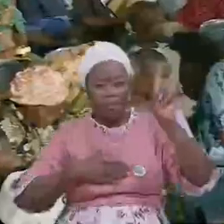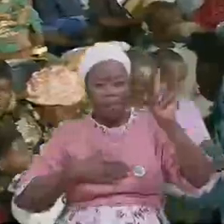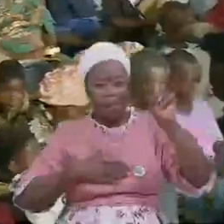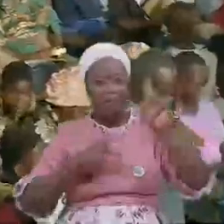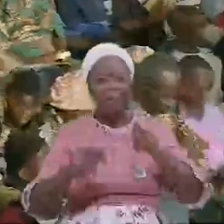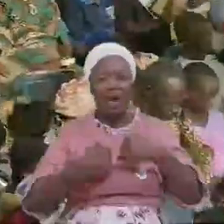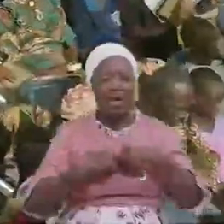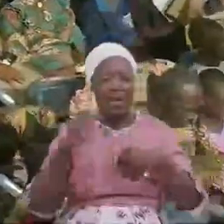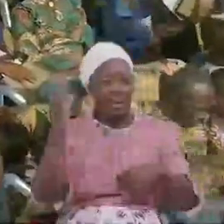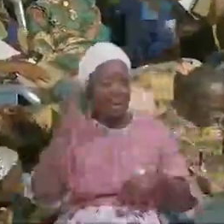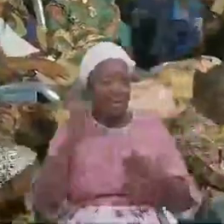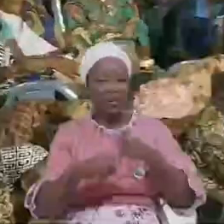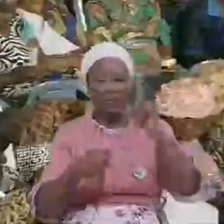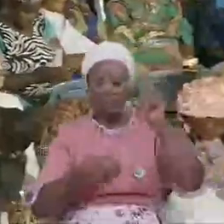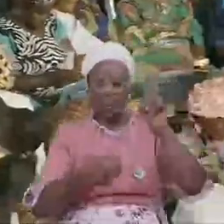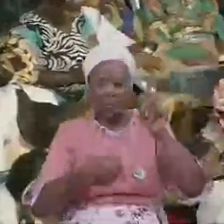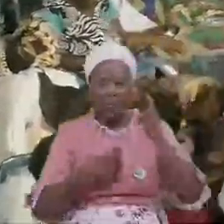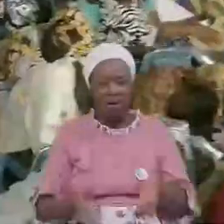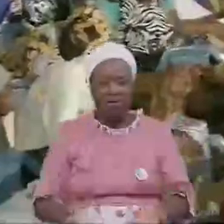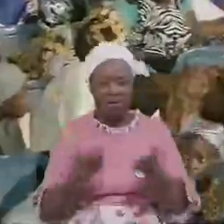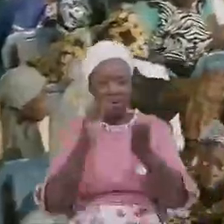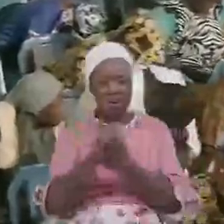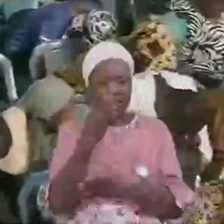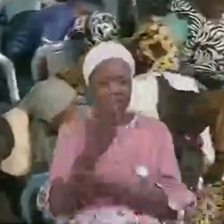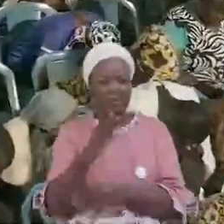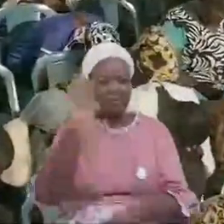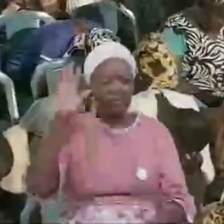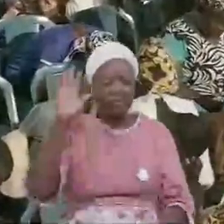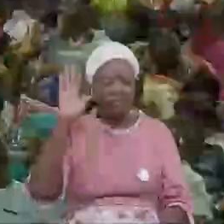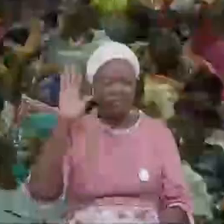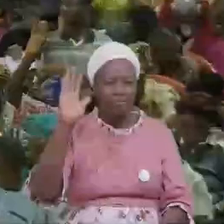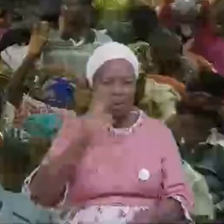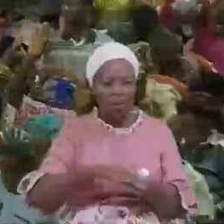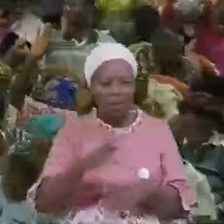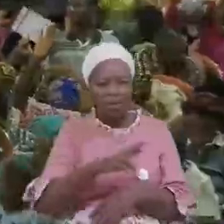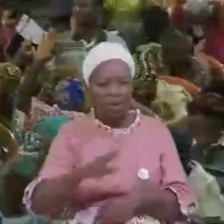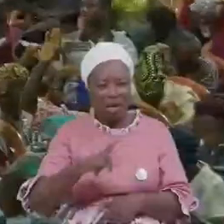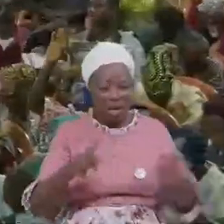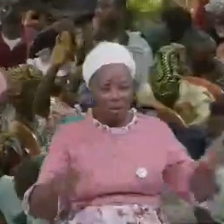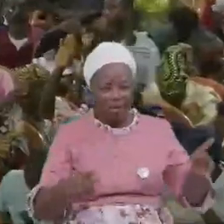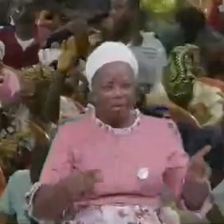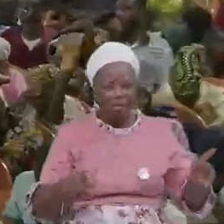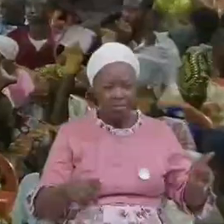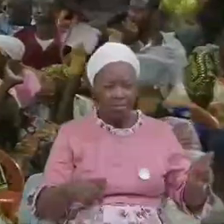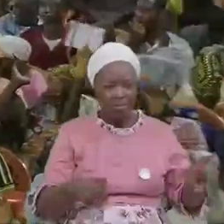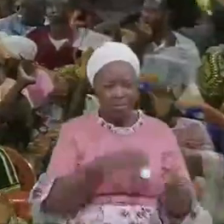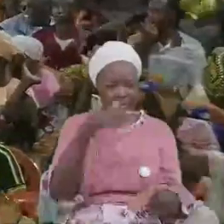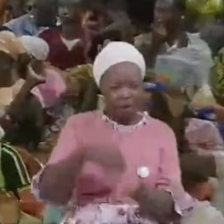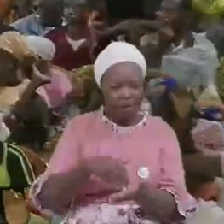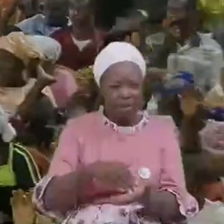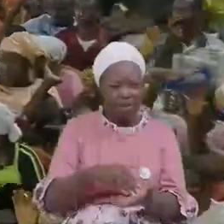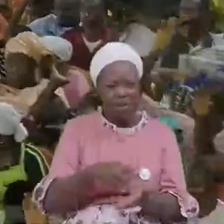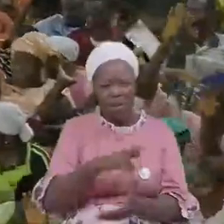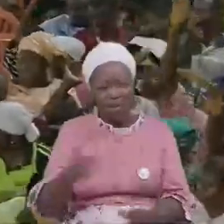lève simplement la main à gauche là-bas, au milieu là, à droite là-bas, à